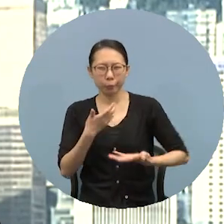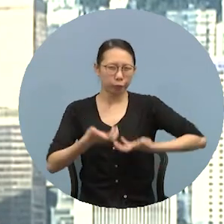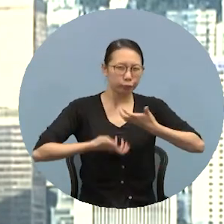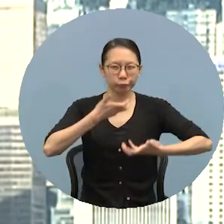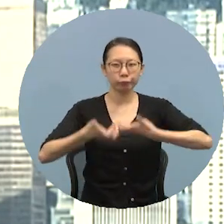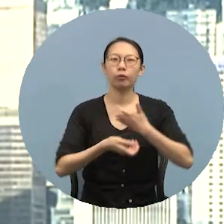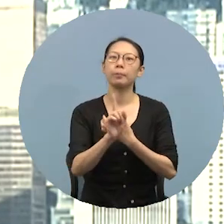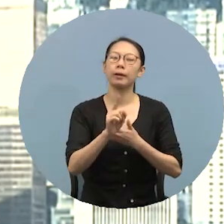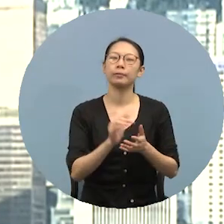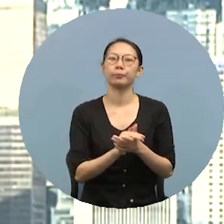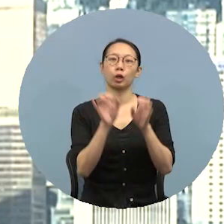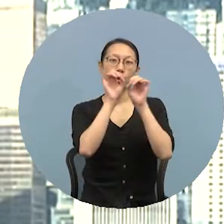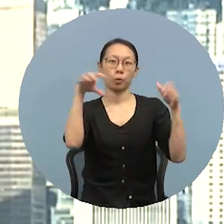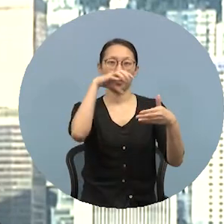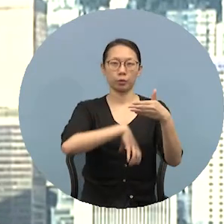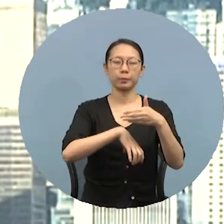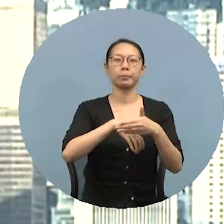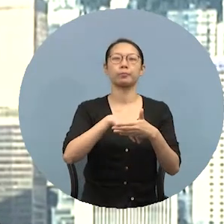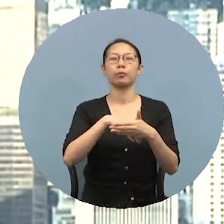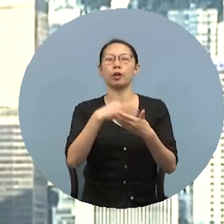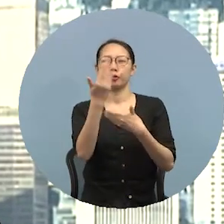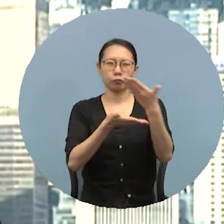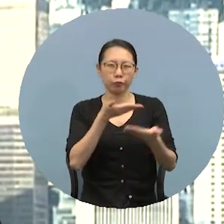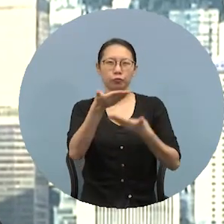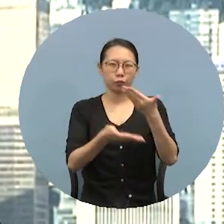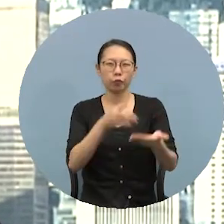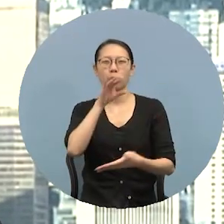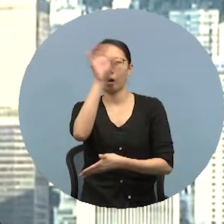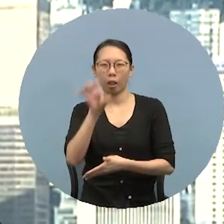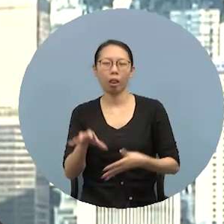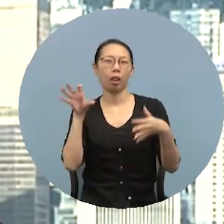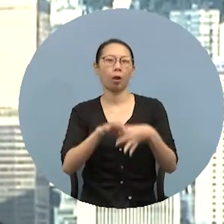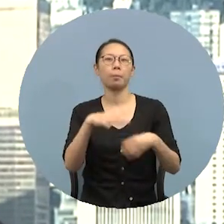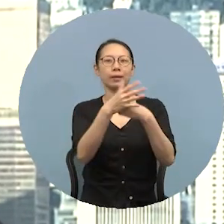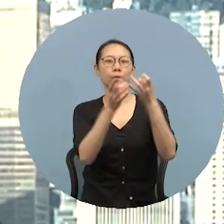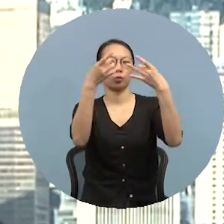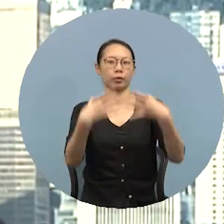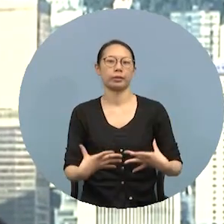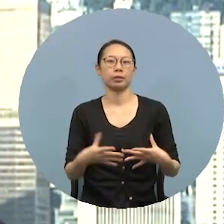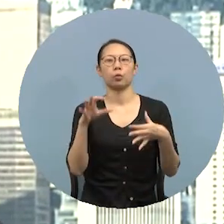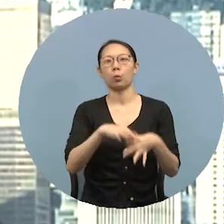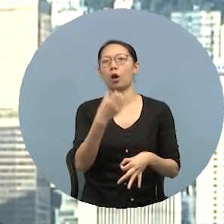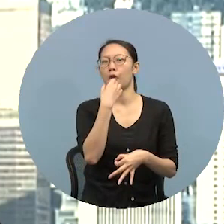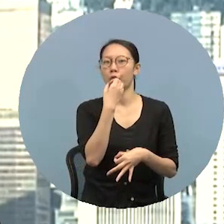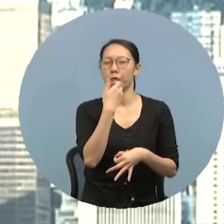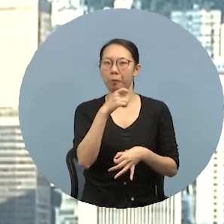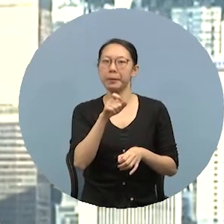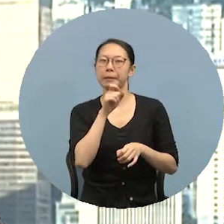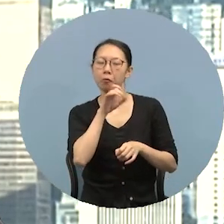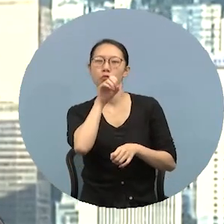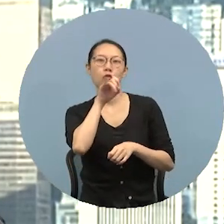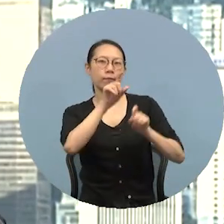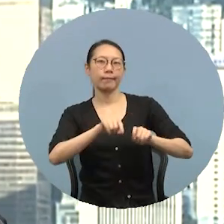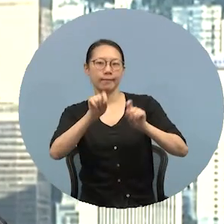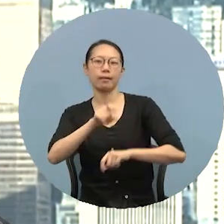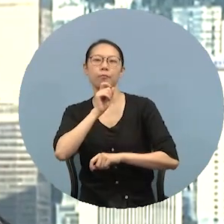面多次提及一國兩制和有關香港的論述，充分表